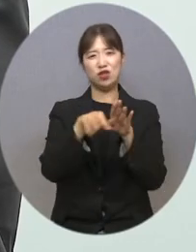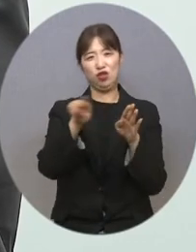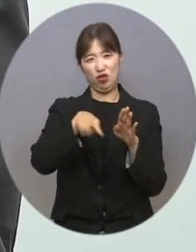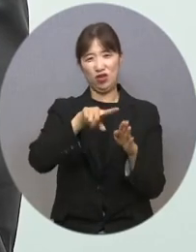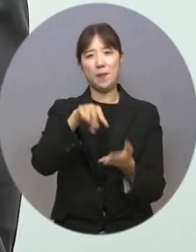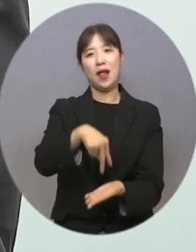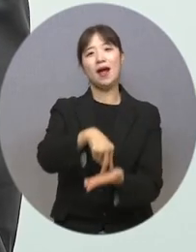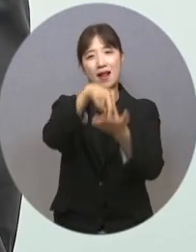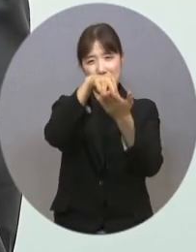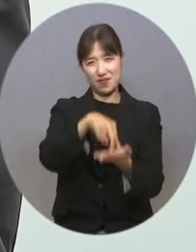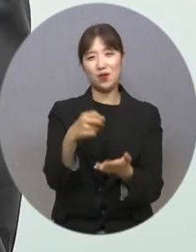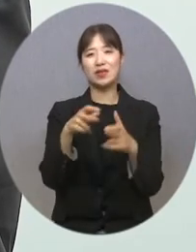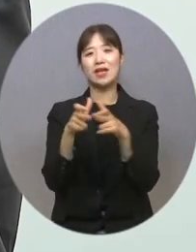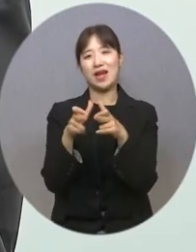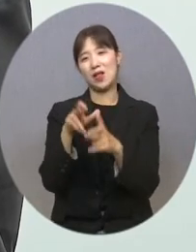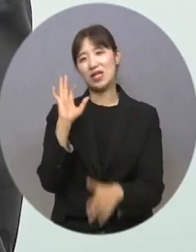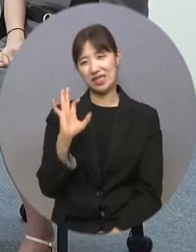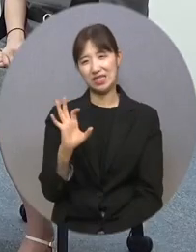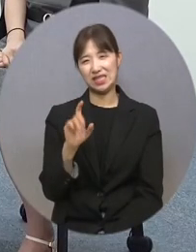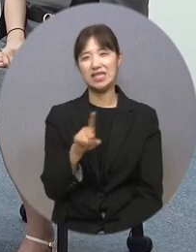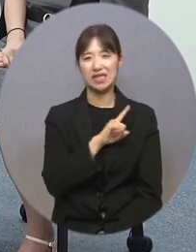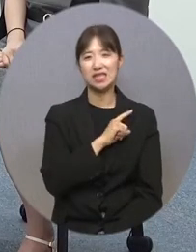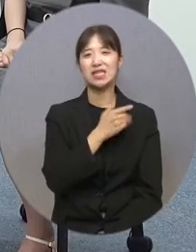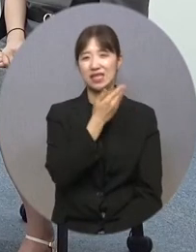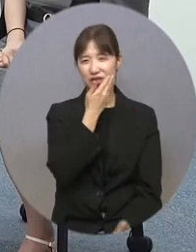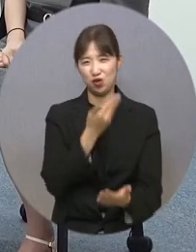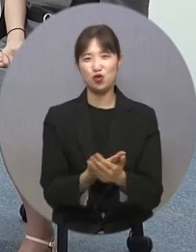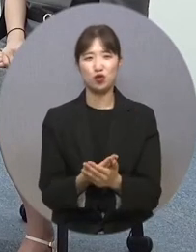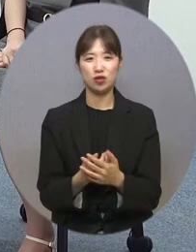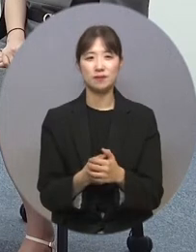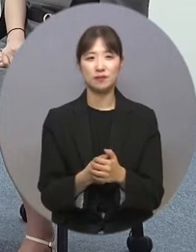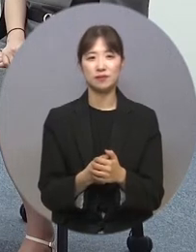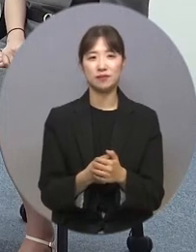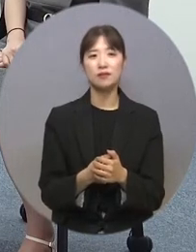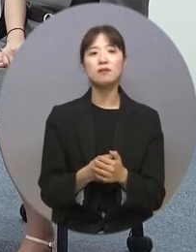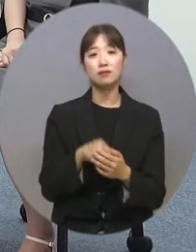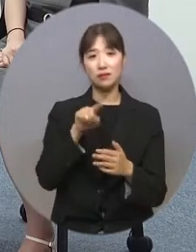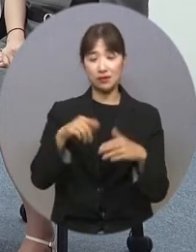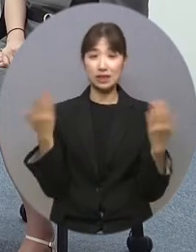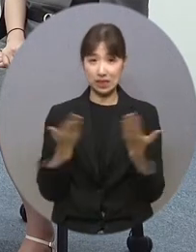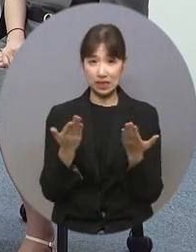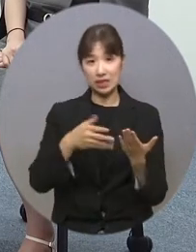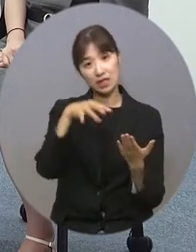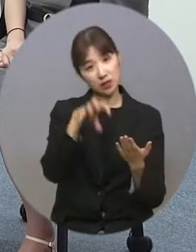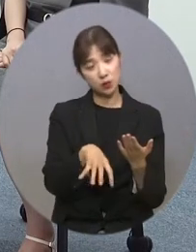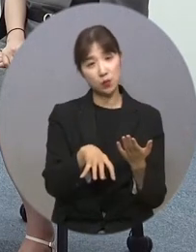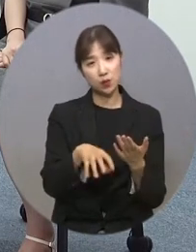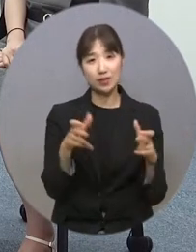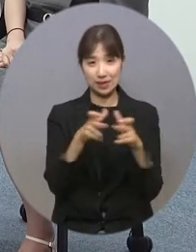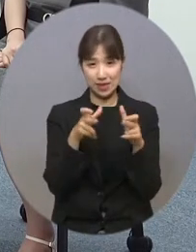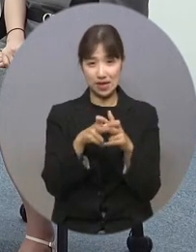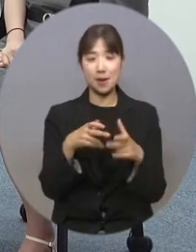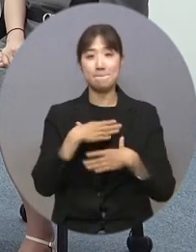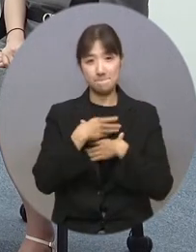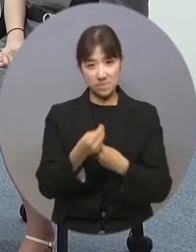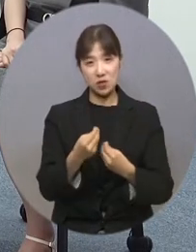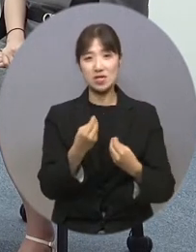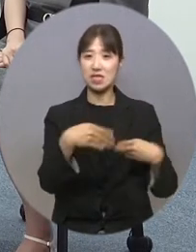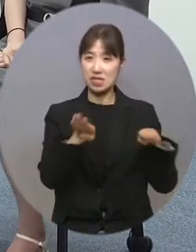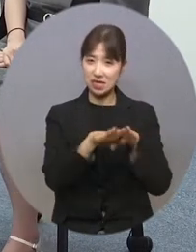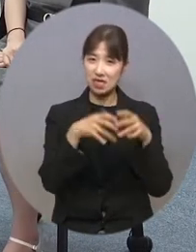엘리베이터 왕창 애교 상승 그렇죠 그렇죠 뭐 지금 직장 u 는 장애인 편의 조절이나